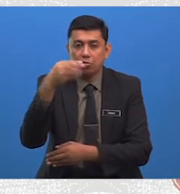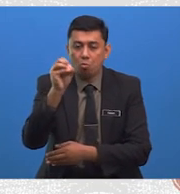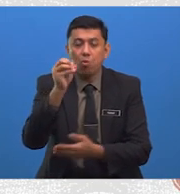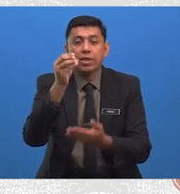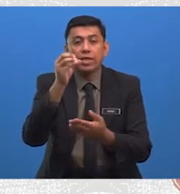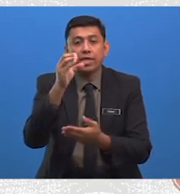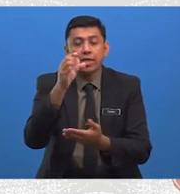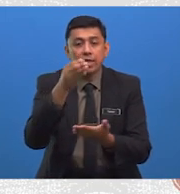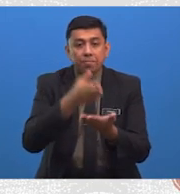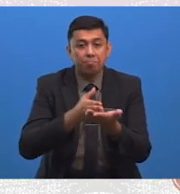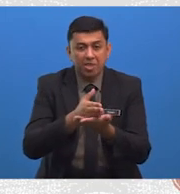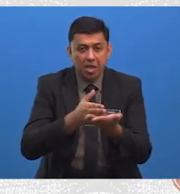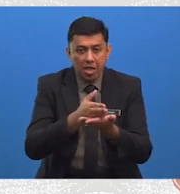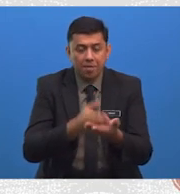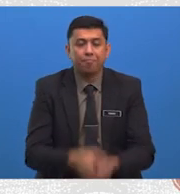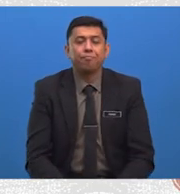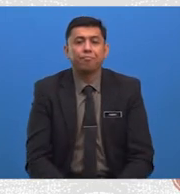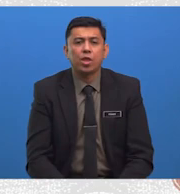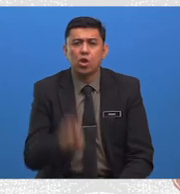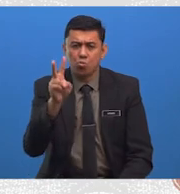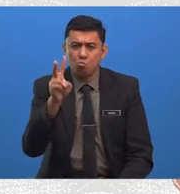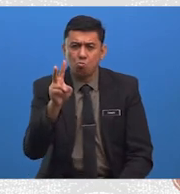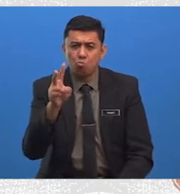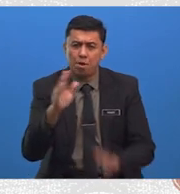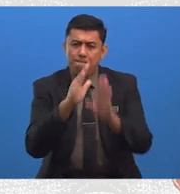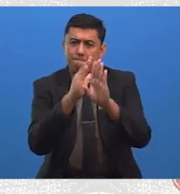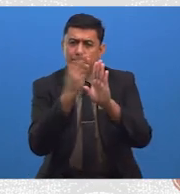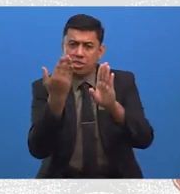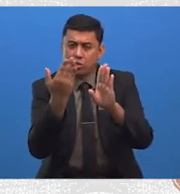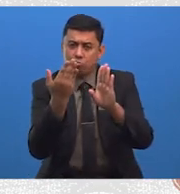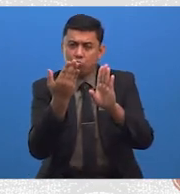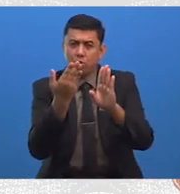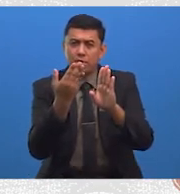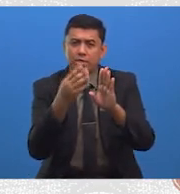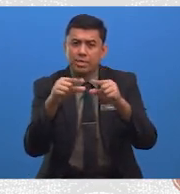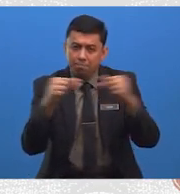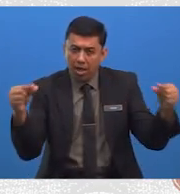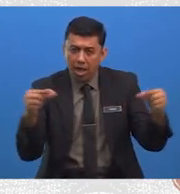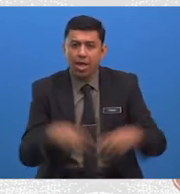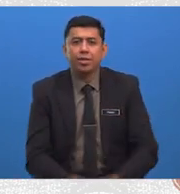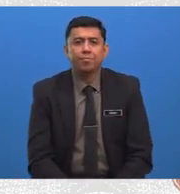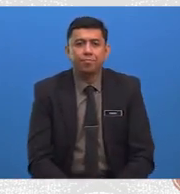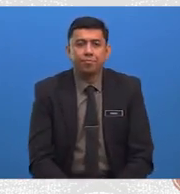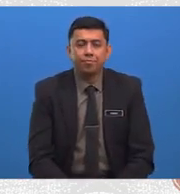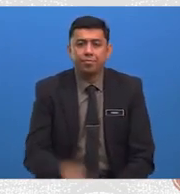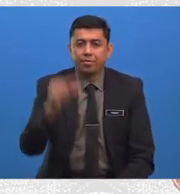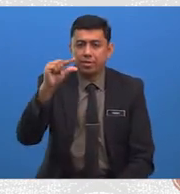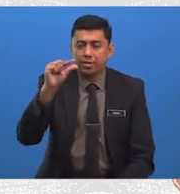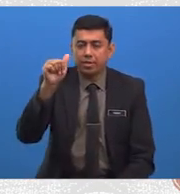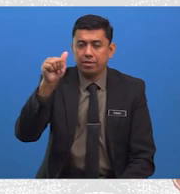Terdapat juga dua buah pintu gerbang yang terkenal, iaitu Gapura Ringging